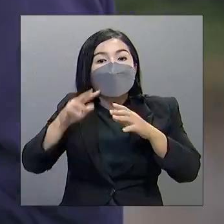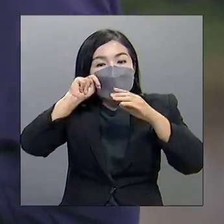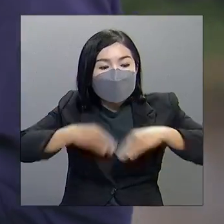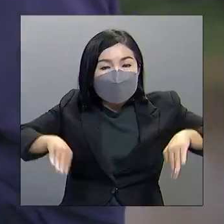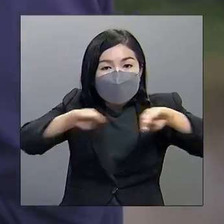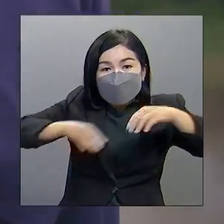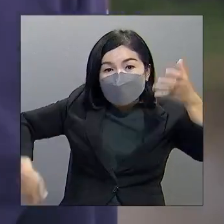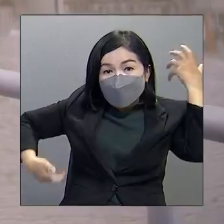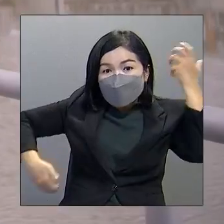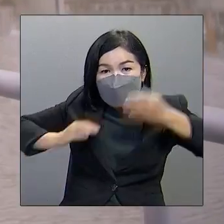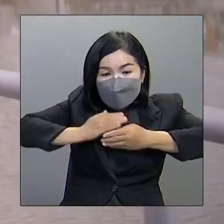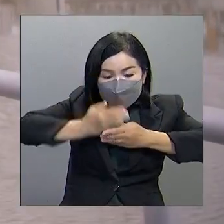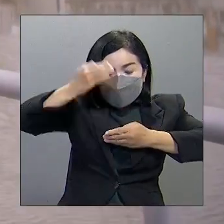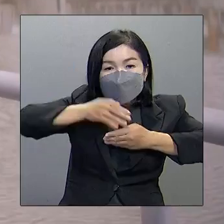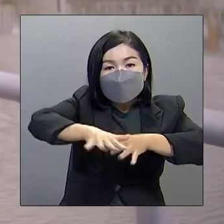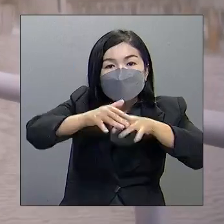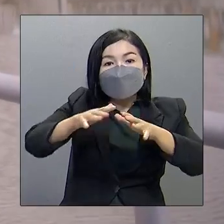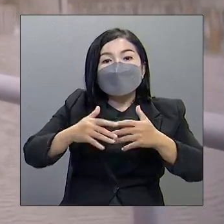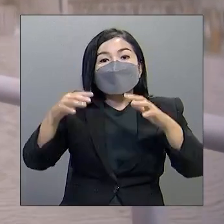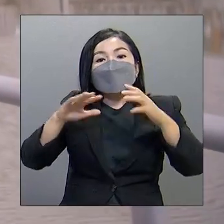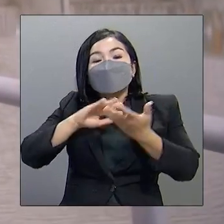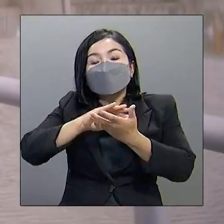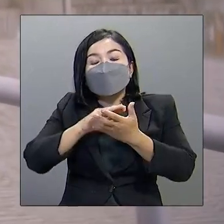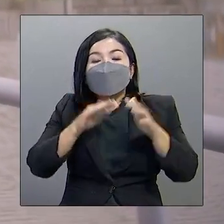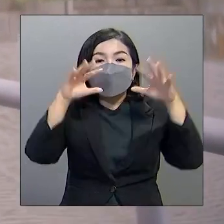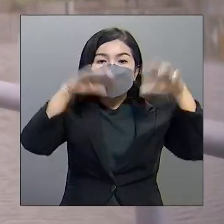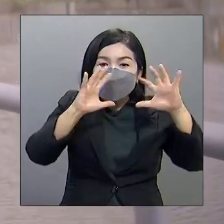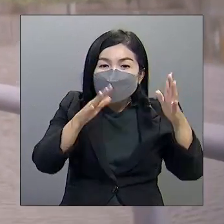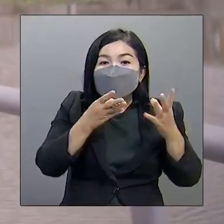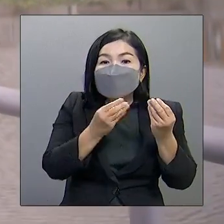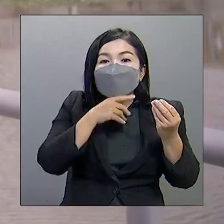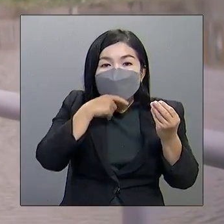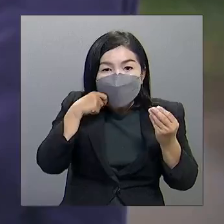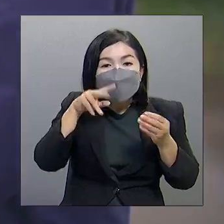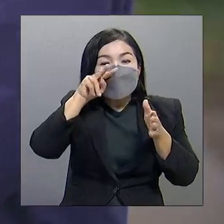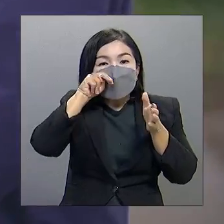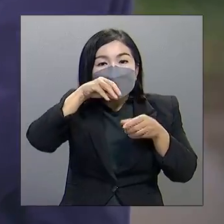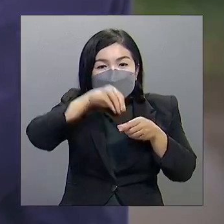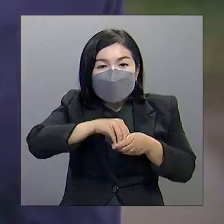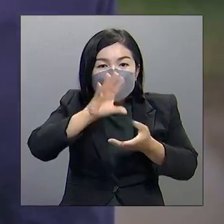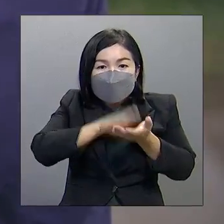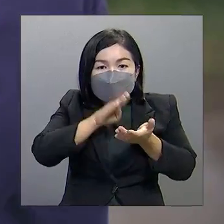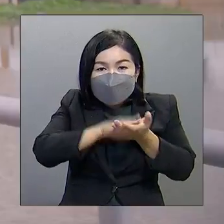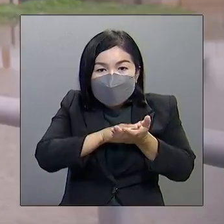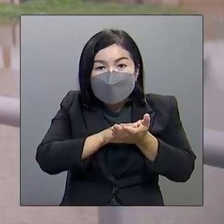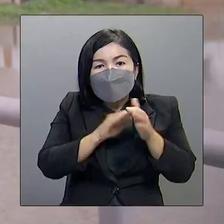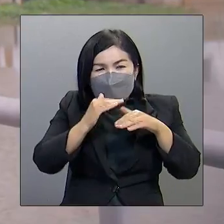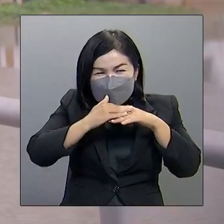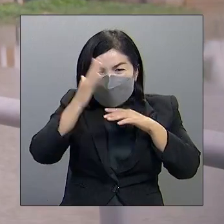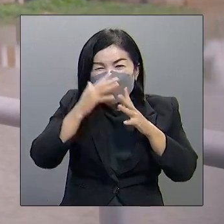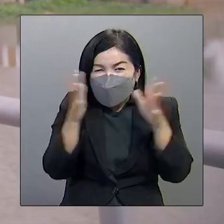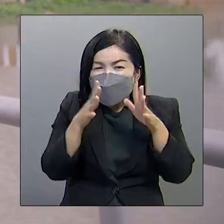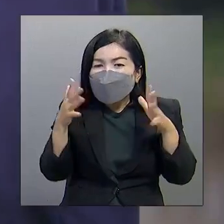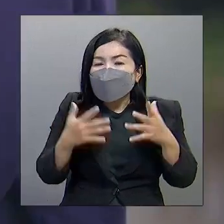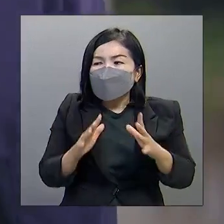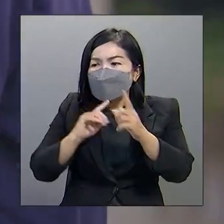เดิมเนี่ยนะครับตอนสิ้นสุดฤดูแล้งเข้าสู่ฤดูฝนเนาะเขื่อนป่าสักเนี่ยมีน้ำเนี่ยนะครับเกินเกณฑ์ควบคุมตอนบนดังนั้นเนี่ยเ